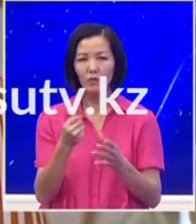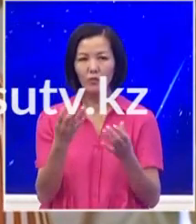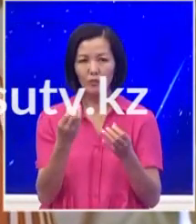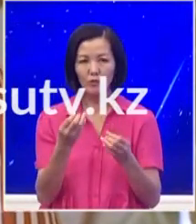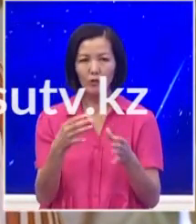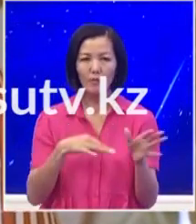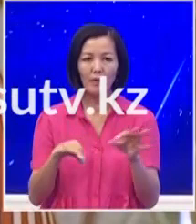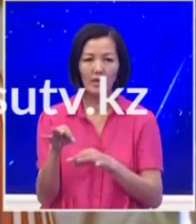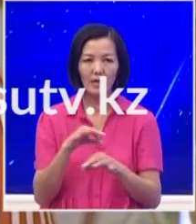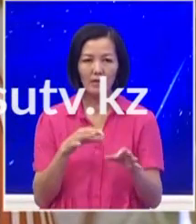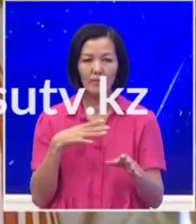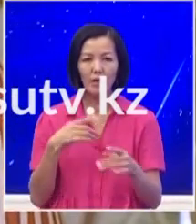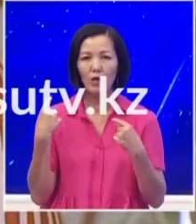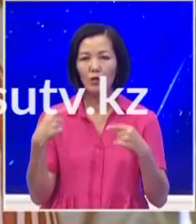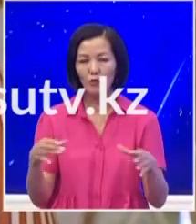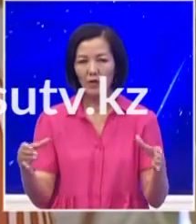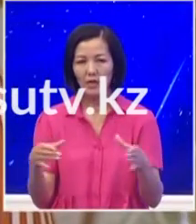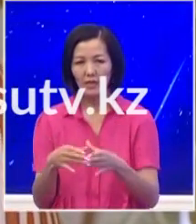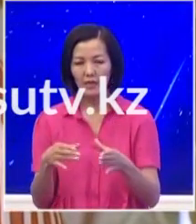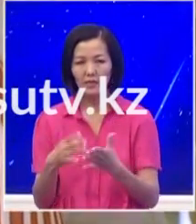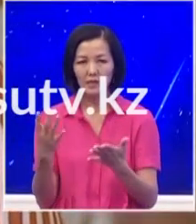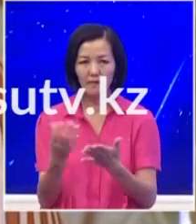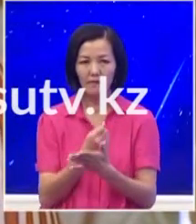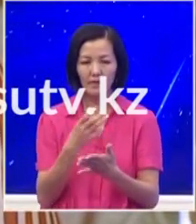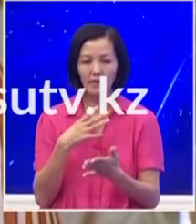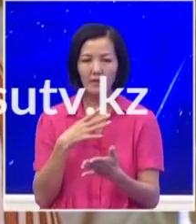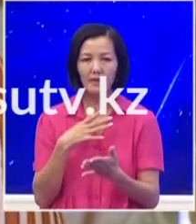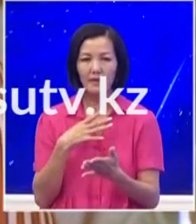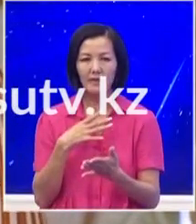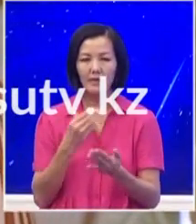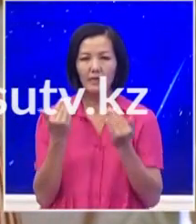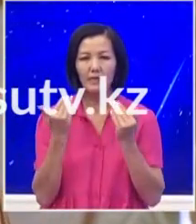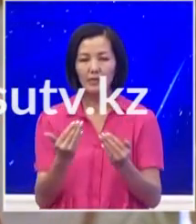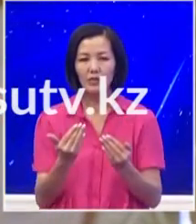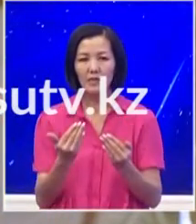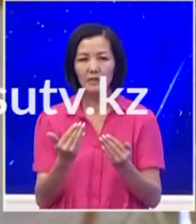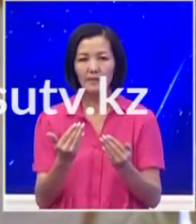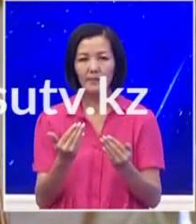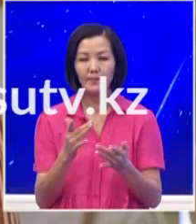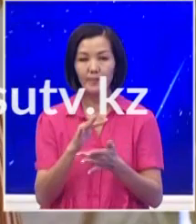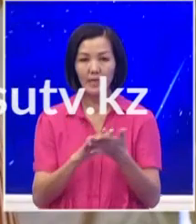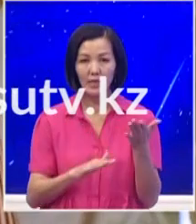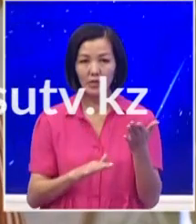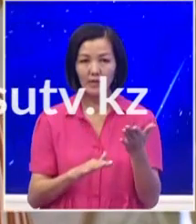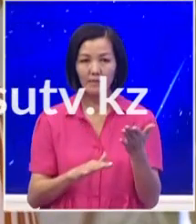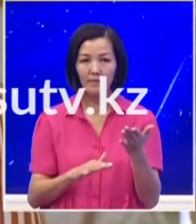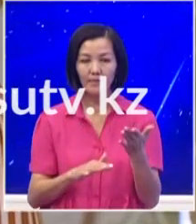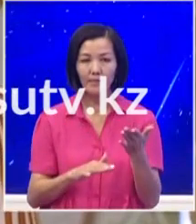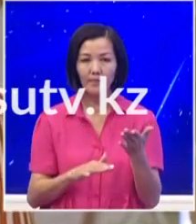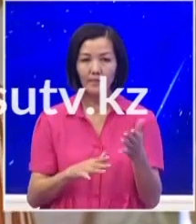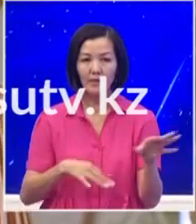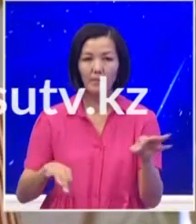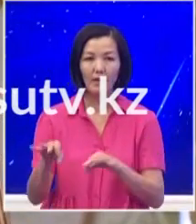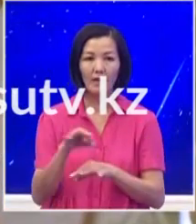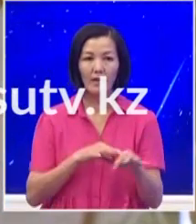такой проект, но была другая организация, выиграла. Сейчас мы вот продолжаем. То есть сейчас это уже проект